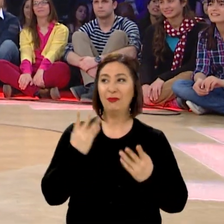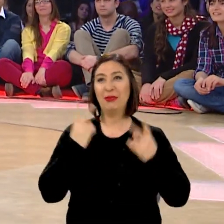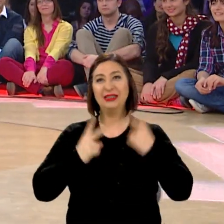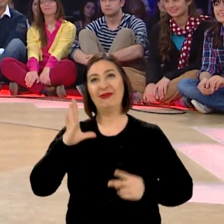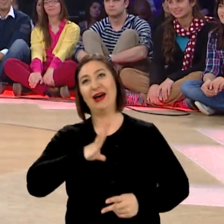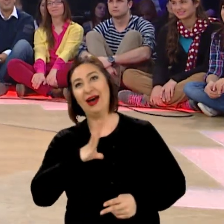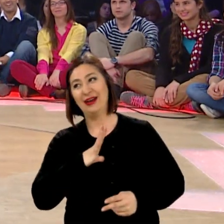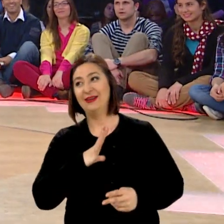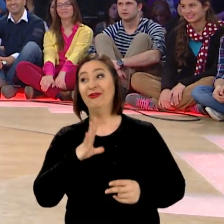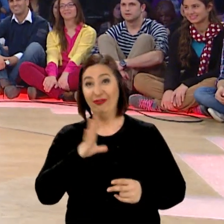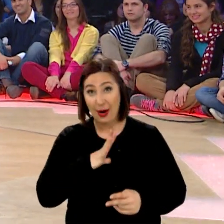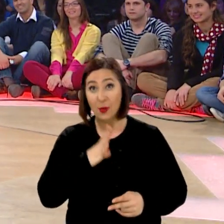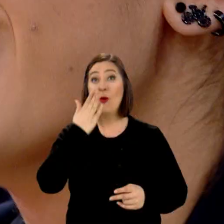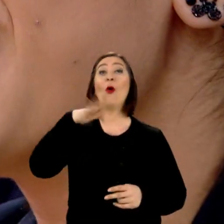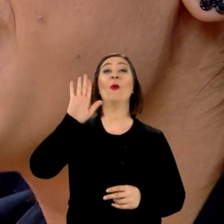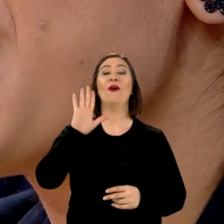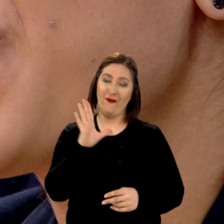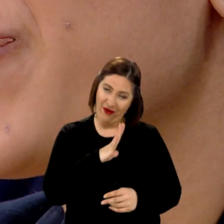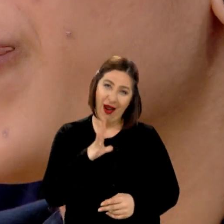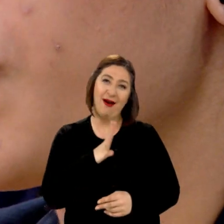Var var mı? Hangisi? Var mı yok mu?